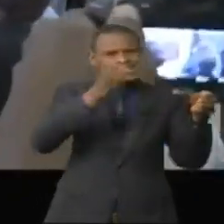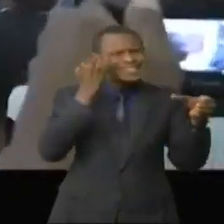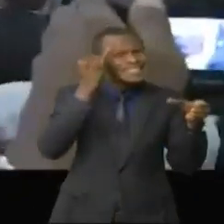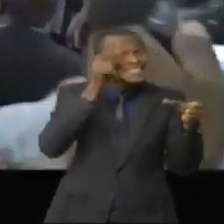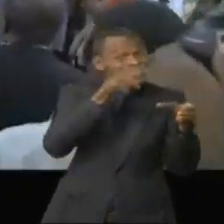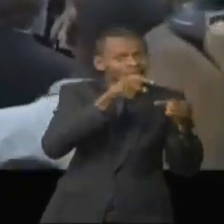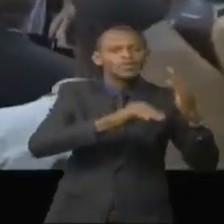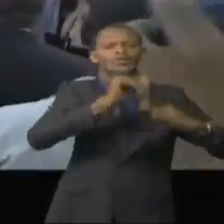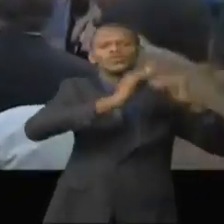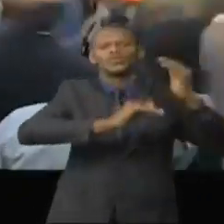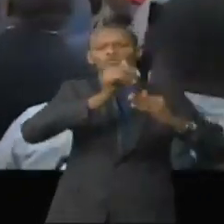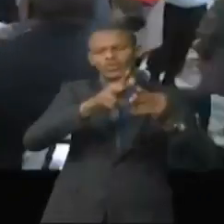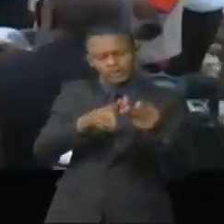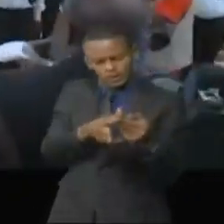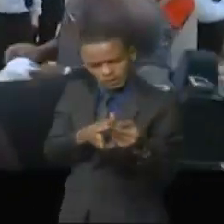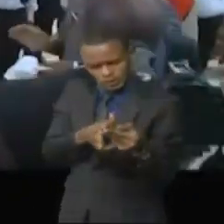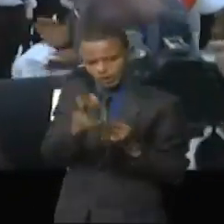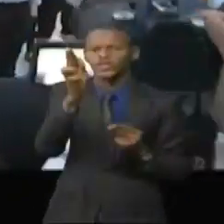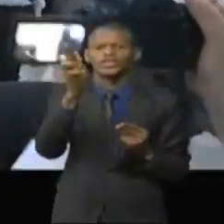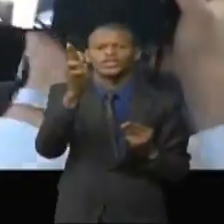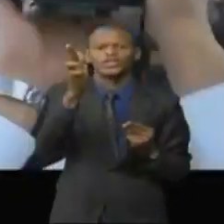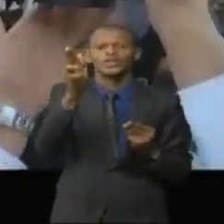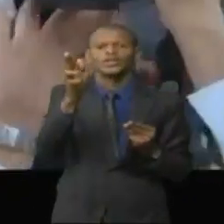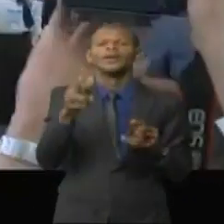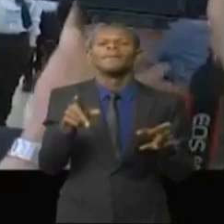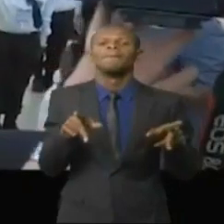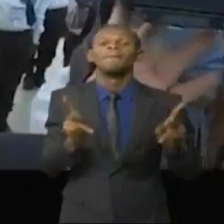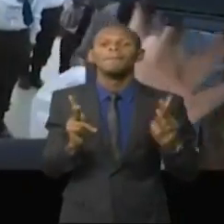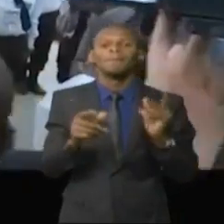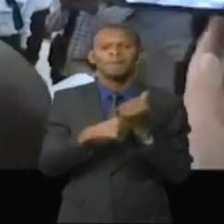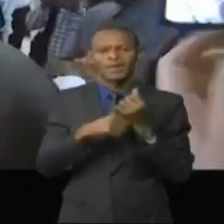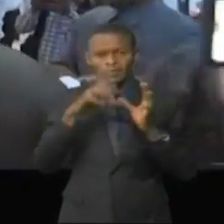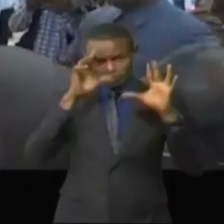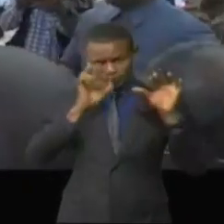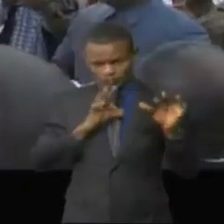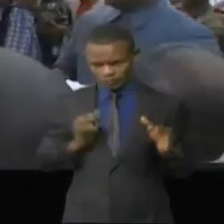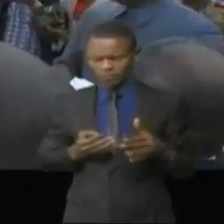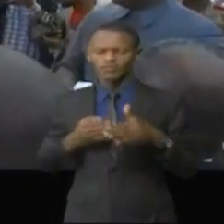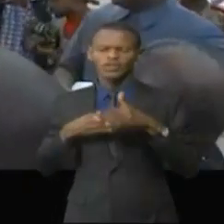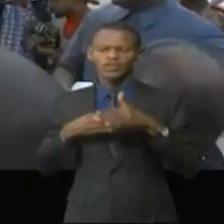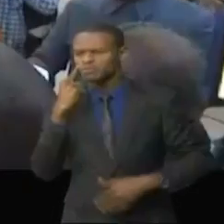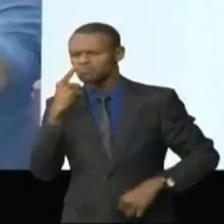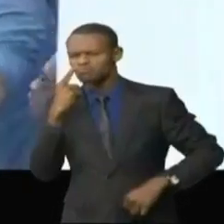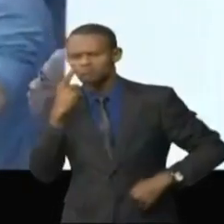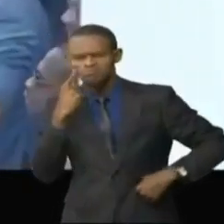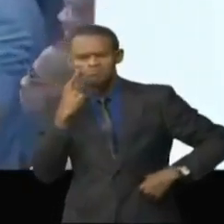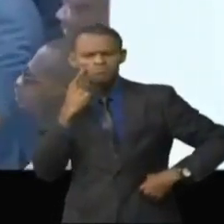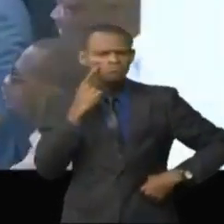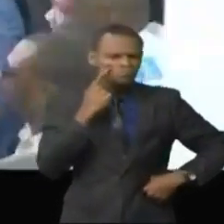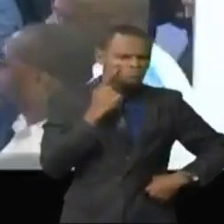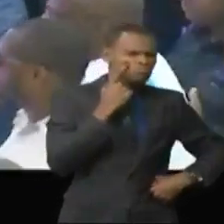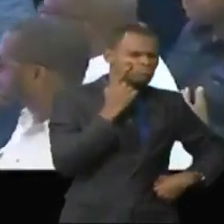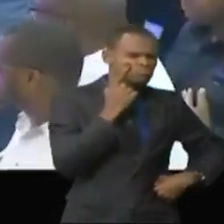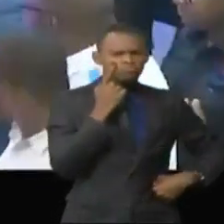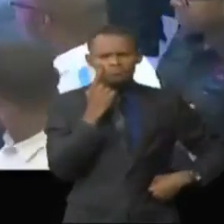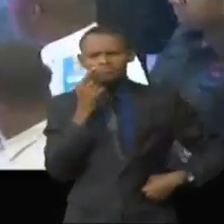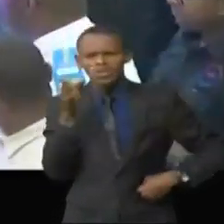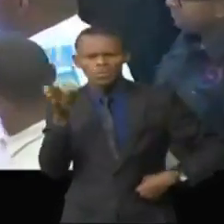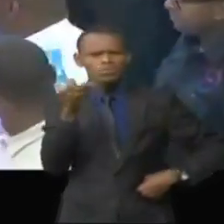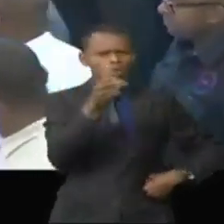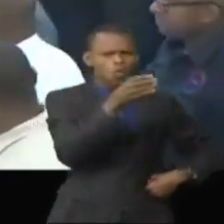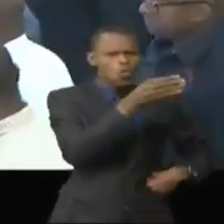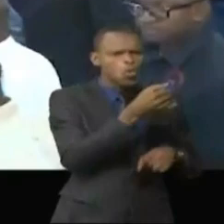plaque commémorative. Une visite du bâtiment a permis au chef de l'État d'apprécier cette réalisation, fruit